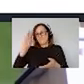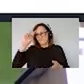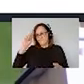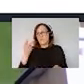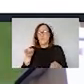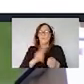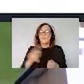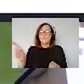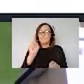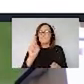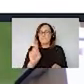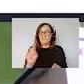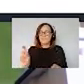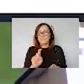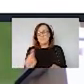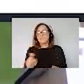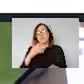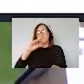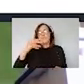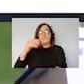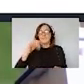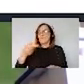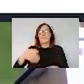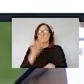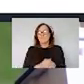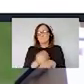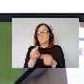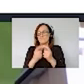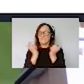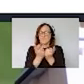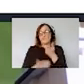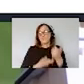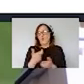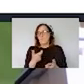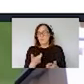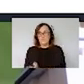szybko, że Menti nie pozwoli Państwu pewnych rzeczy zrobić, dlatego na przykład